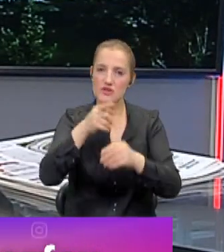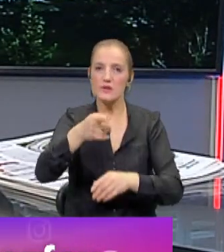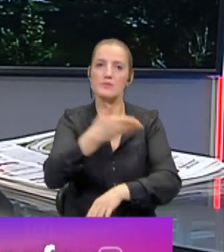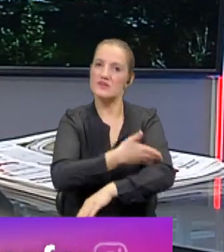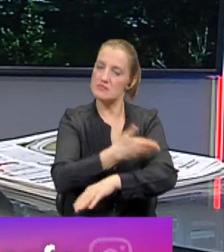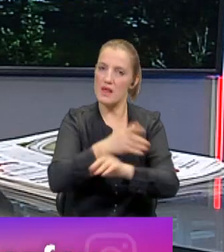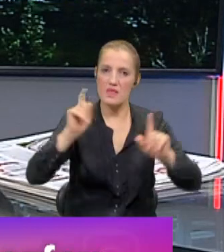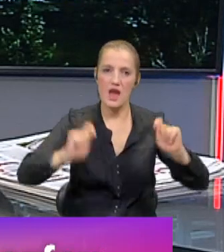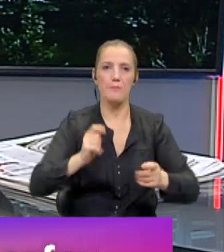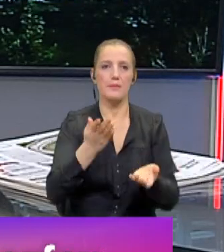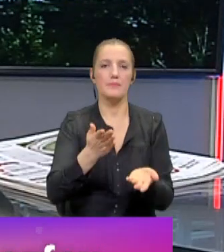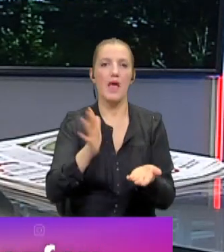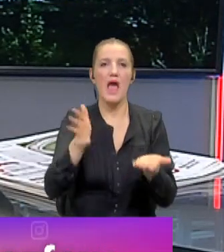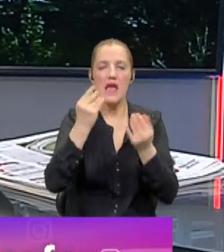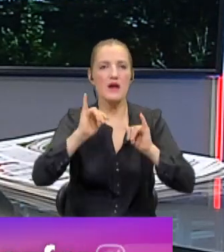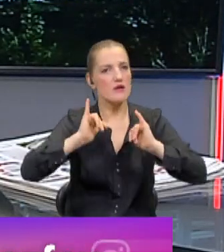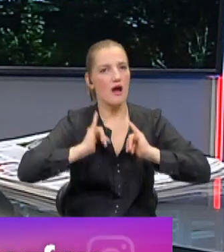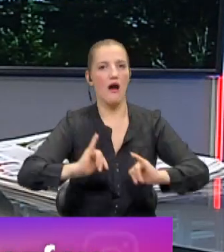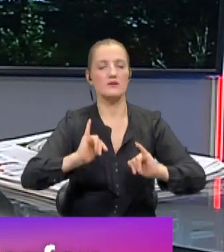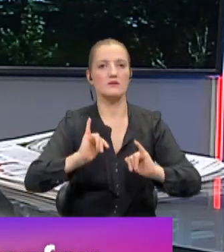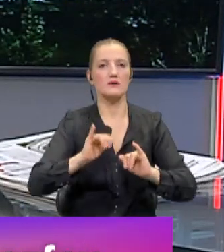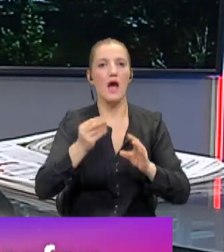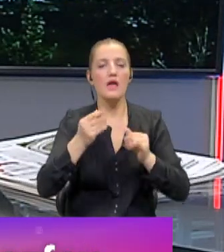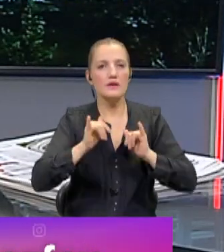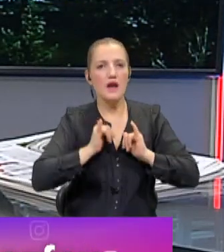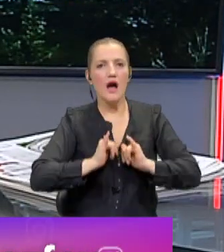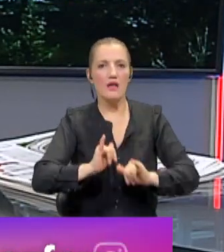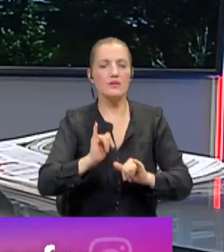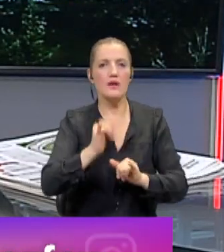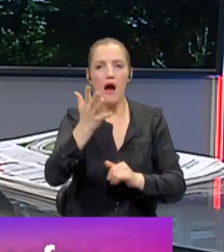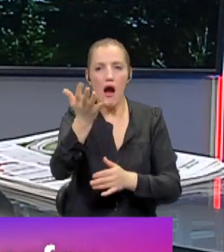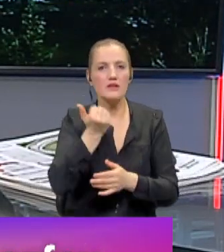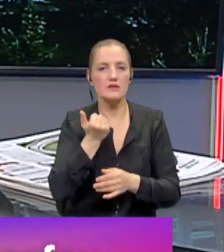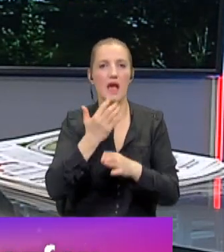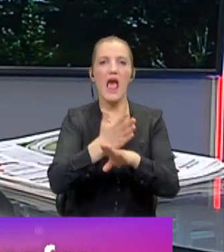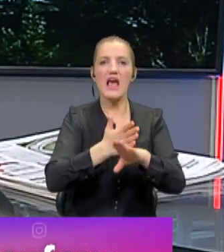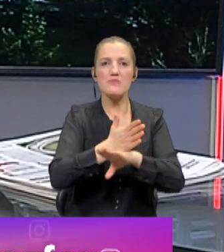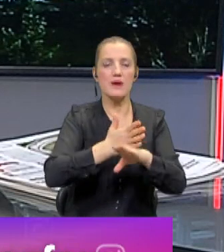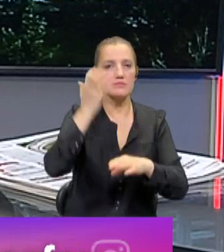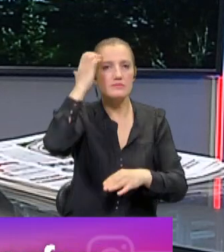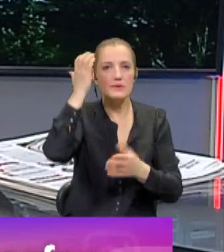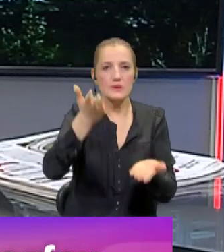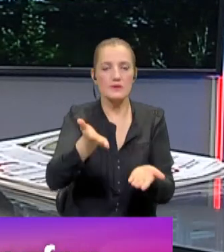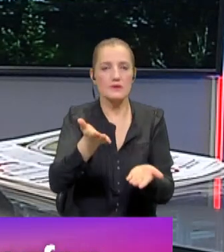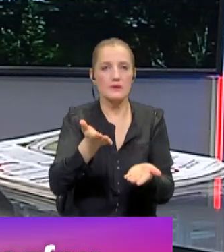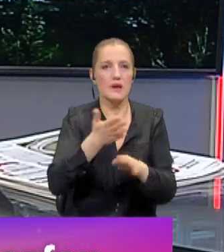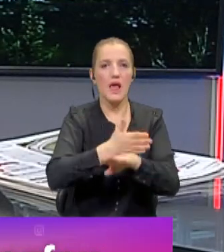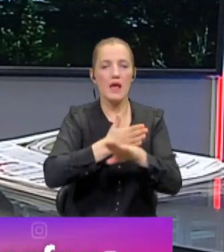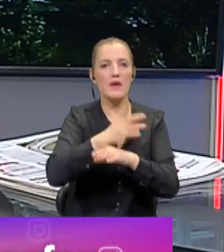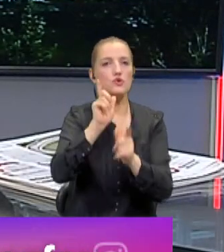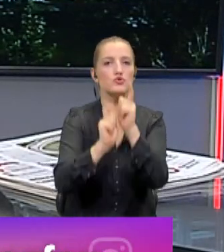bir vatandaşın en rahat Hani o da pahalı en rahat ulaşabildiği ve alabildiği şey ekmek oldu Başka bir şey yok